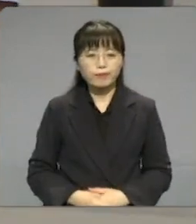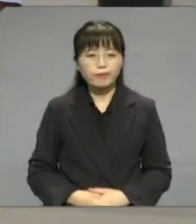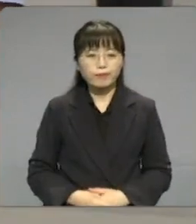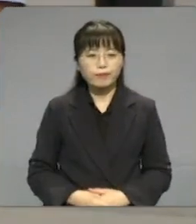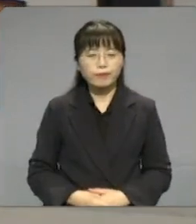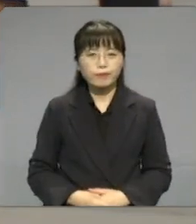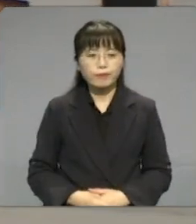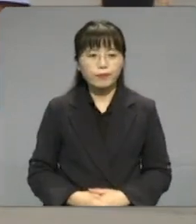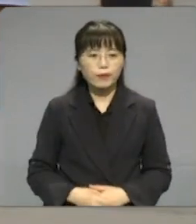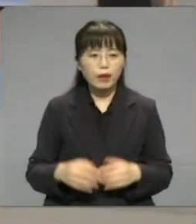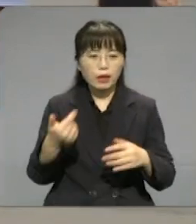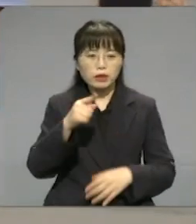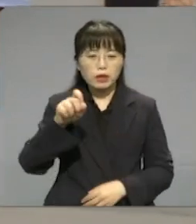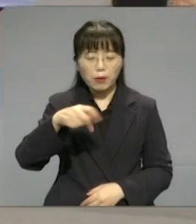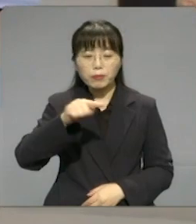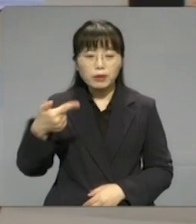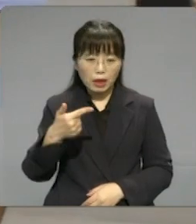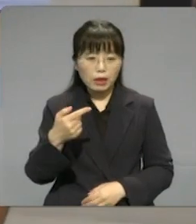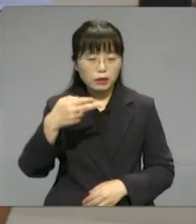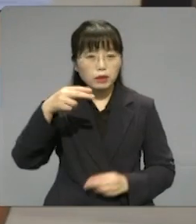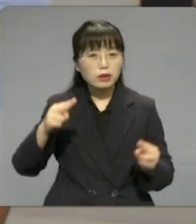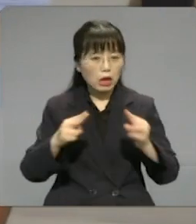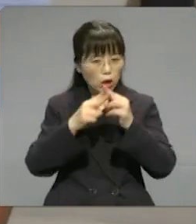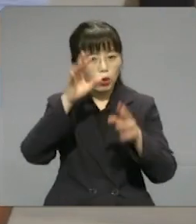in Seoul is probably the Namsan Tower.